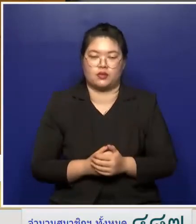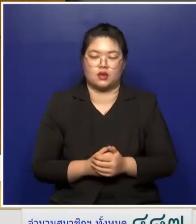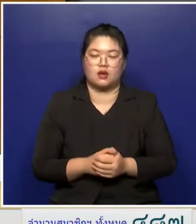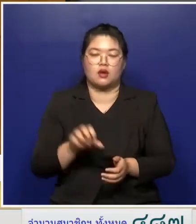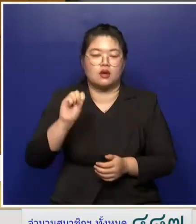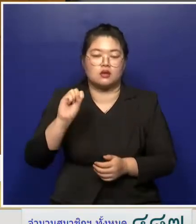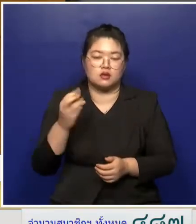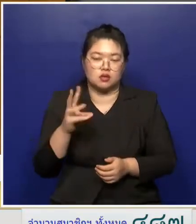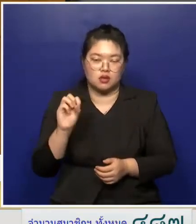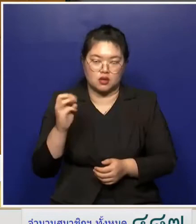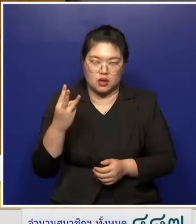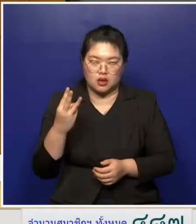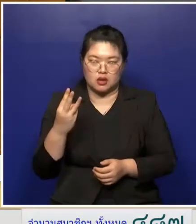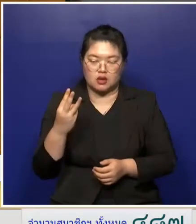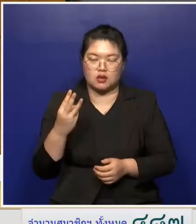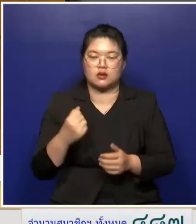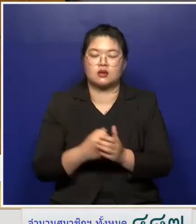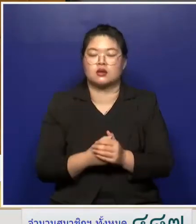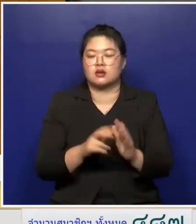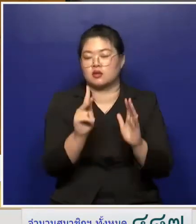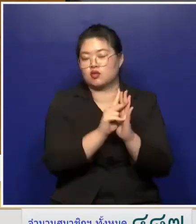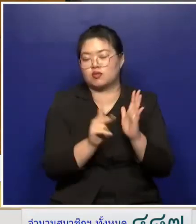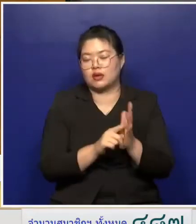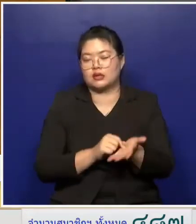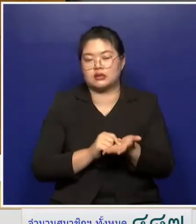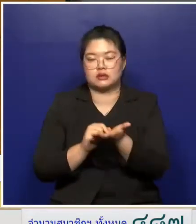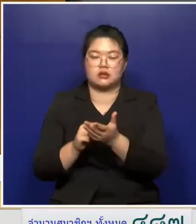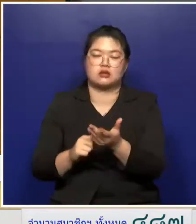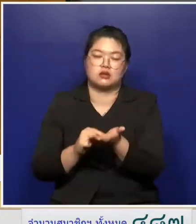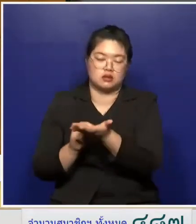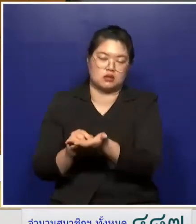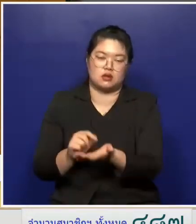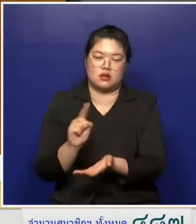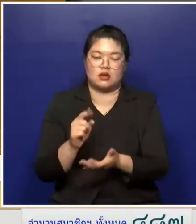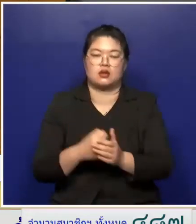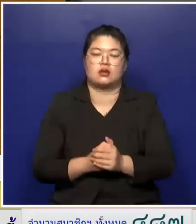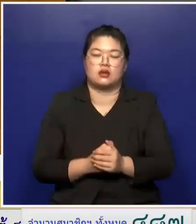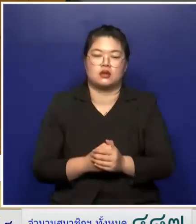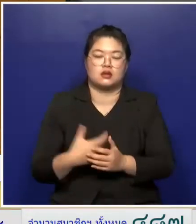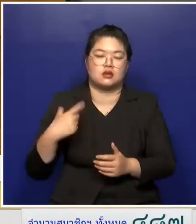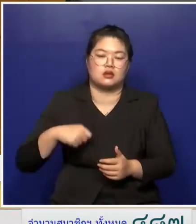ยาลาขา